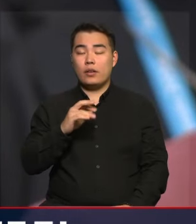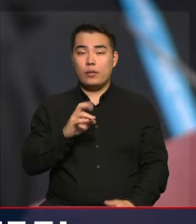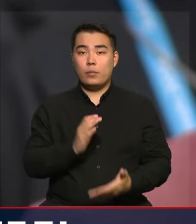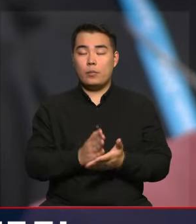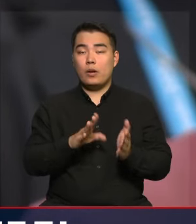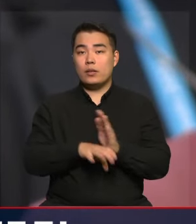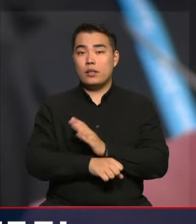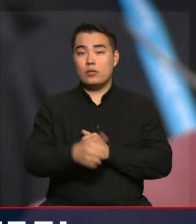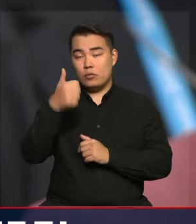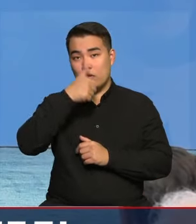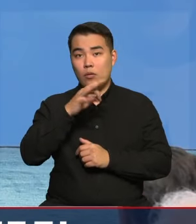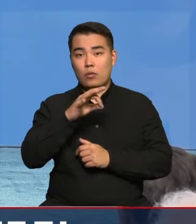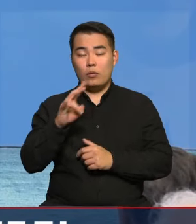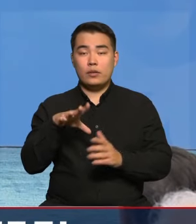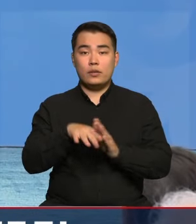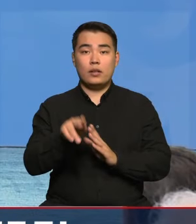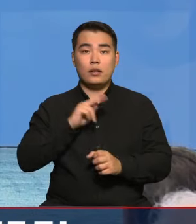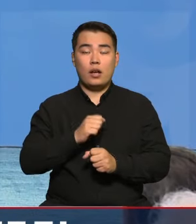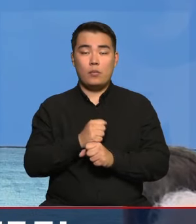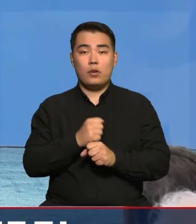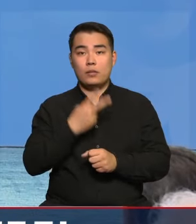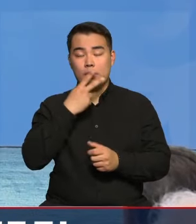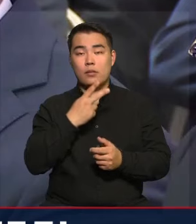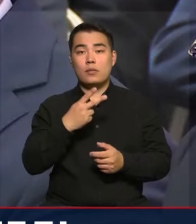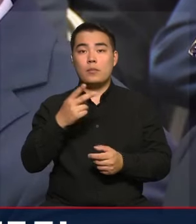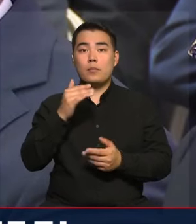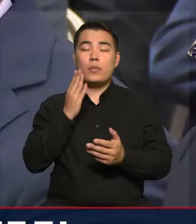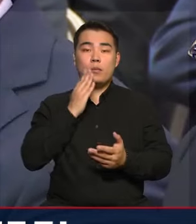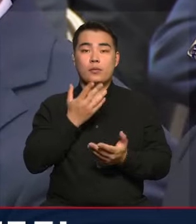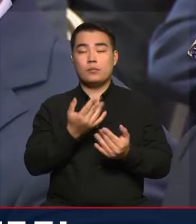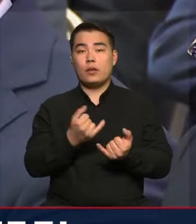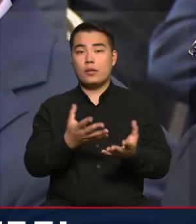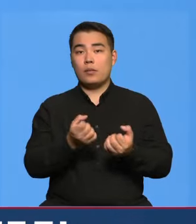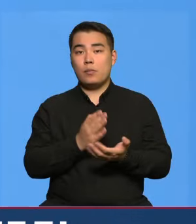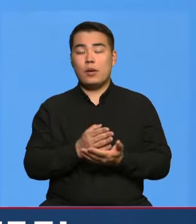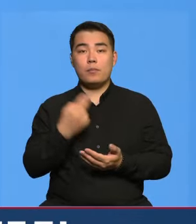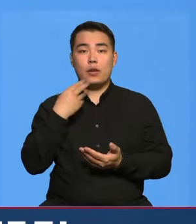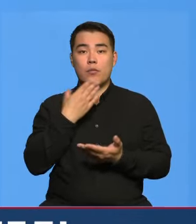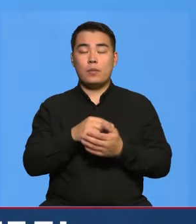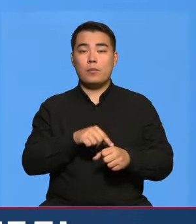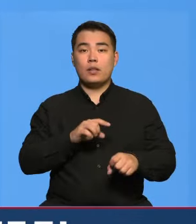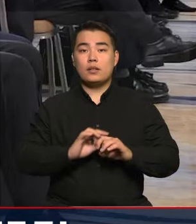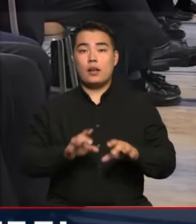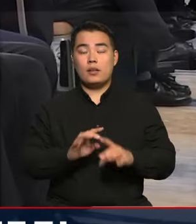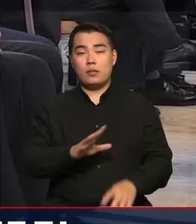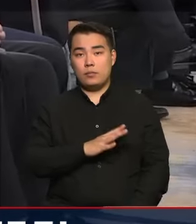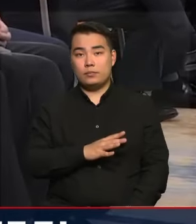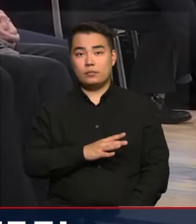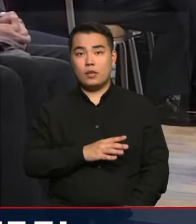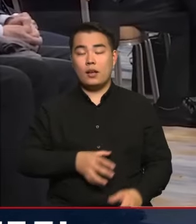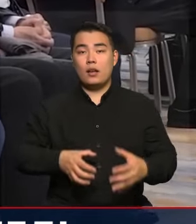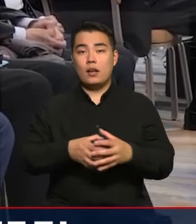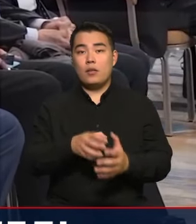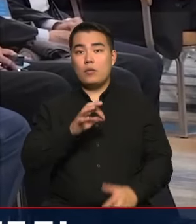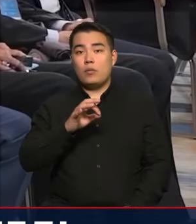жылдары сарапшылар Біріккен ұлттар ұйымының жұмысын сынға алып жүр. Бұл мәселеге қатысты да президент өз ойын білдірді. Біріккен